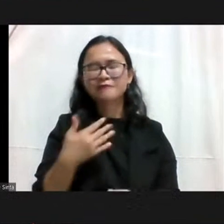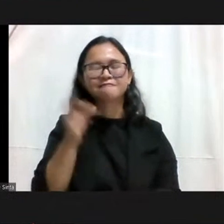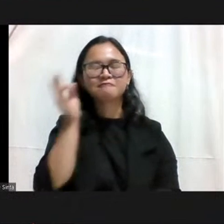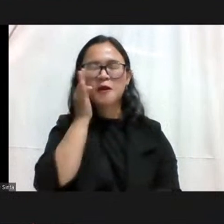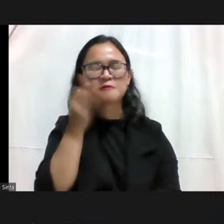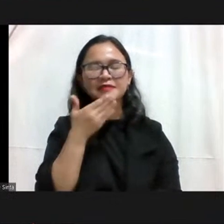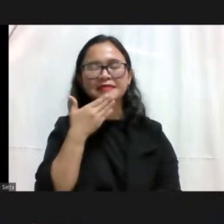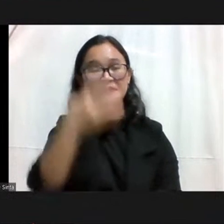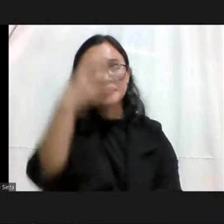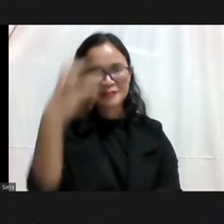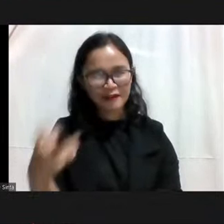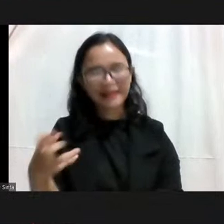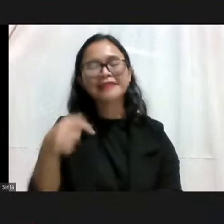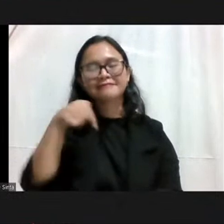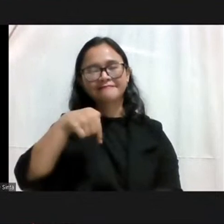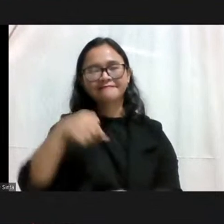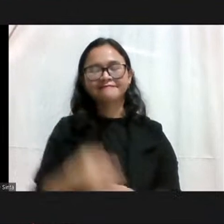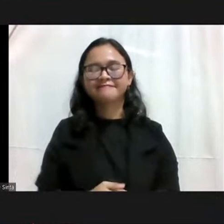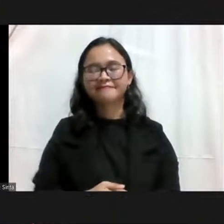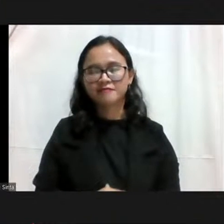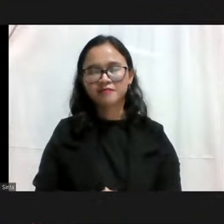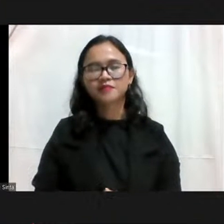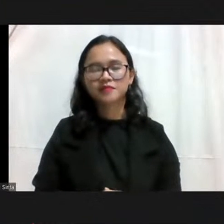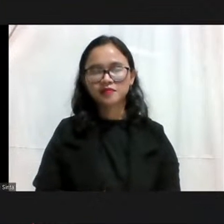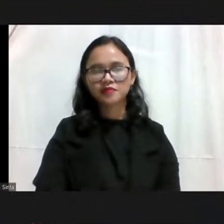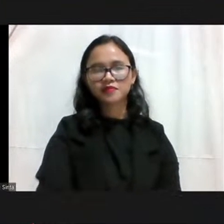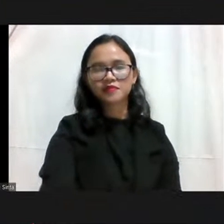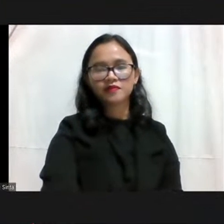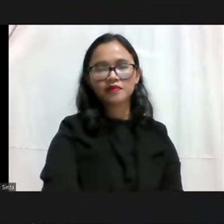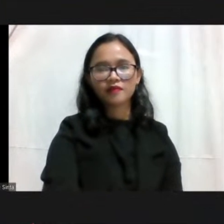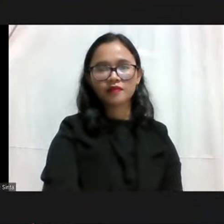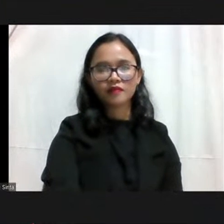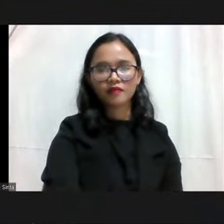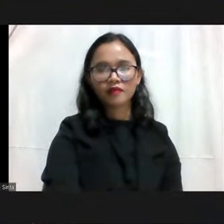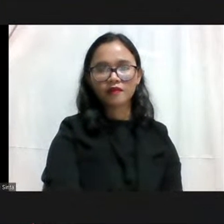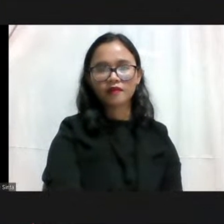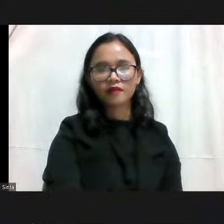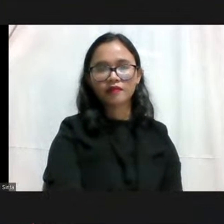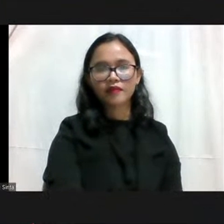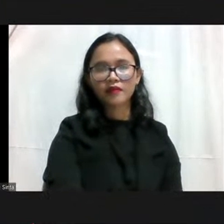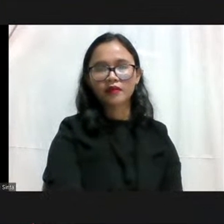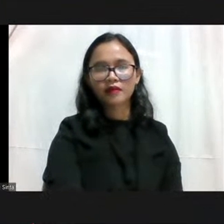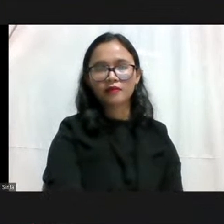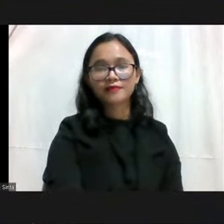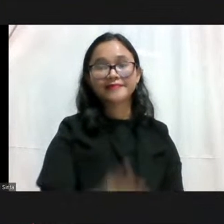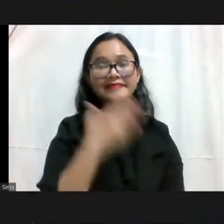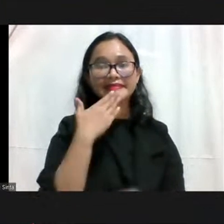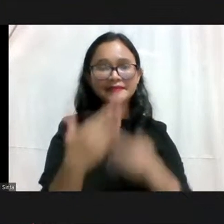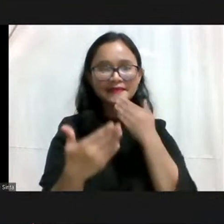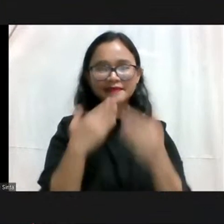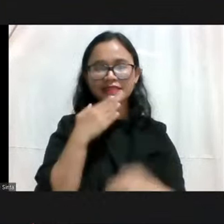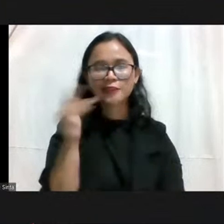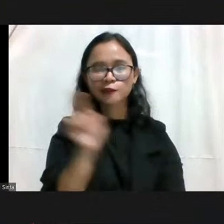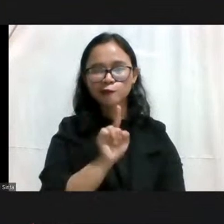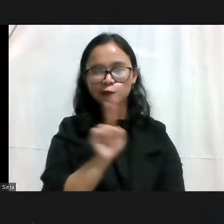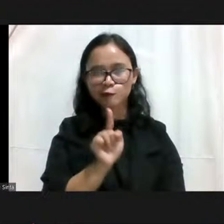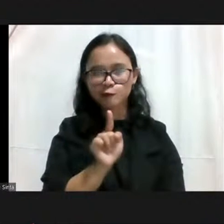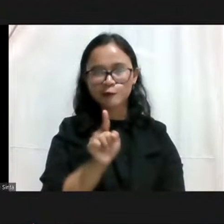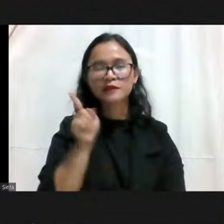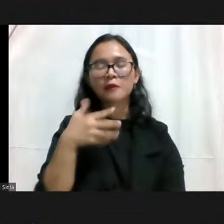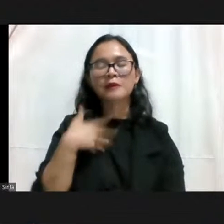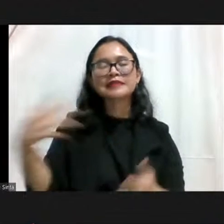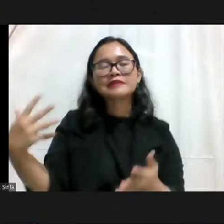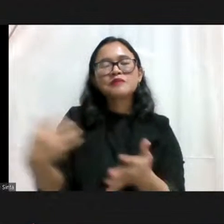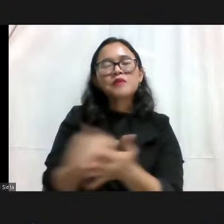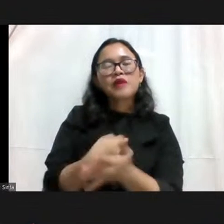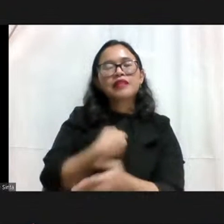sudah sudah sore eh pertama ee mengucapkan terima kasih atas kesempatan dari panitia